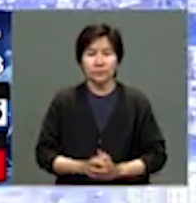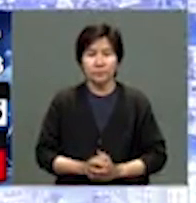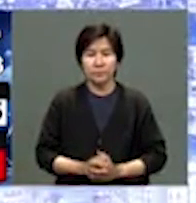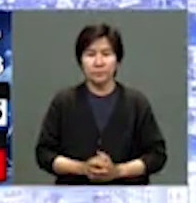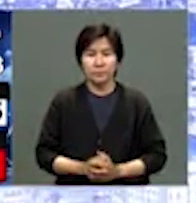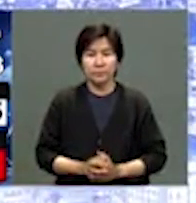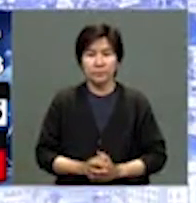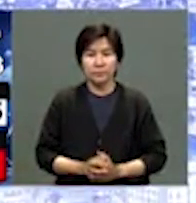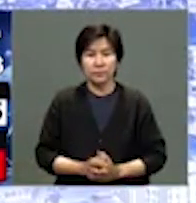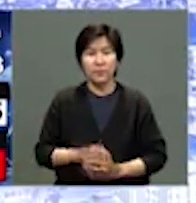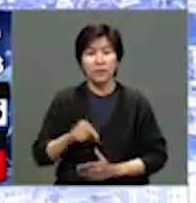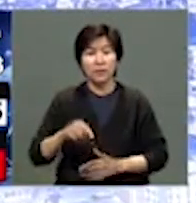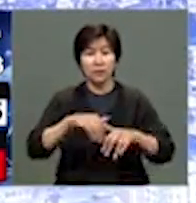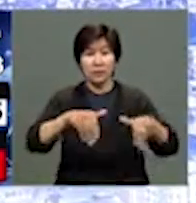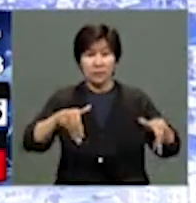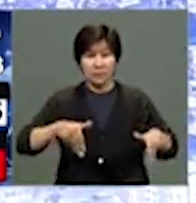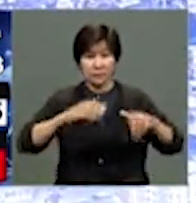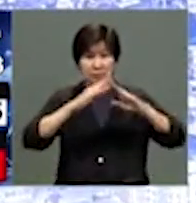ที่เราจะอัพเดทชุดข้อมูลให้กับท่านนะครับท่านไปดูได้ในทั้งสองที่นี้นะครับรายละเอียดอะไรต่างๆก็จะขึ้นไปที่นั่นผมคนนี้ได้ไปโดยเร็วเช่นเดียวกันกับเรื่องของข้อมูลสะสมของผู้ที่อยู่ในสถานที่กับการของรัฐจัดให้36000